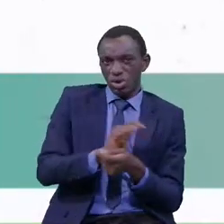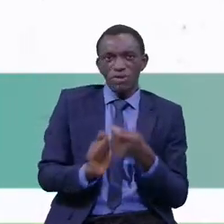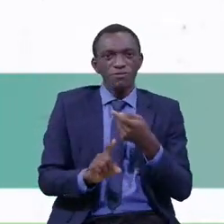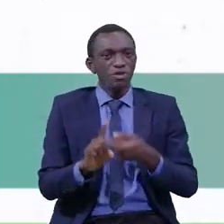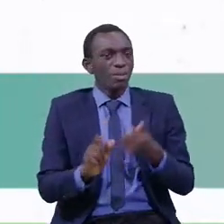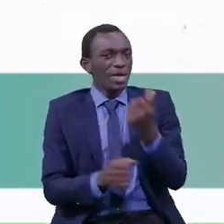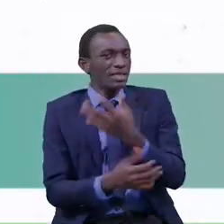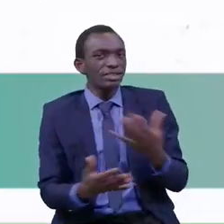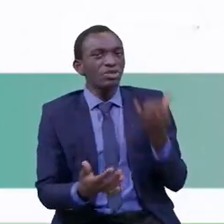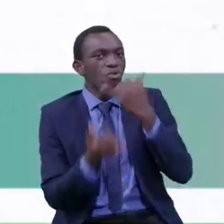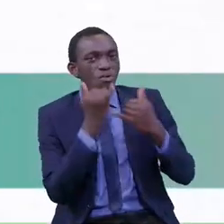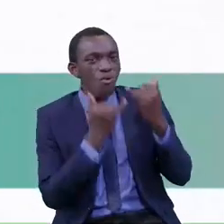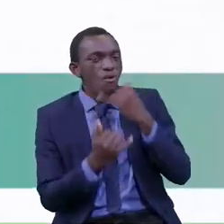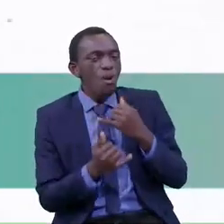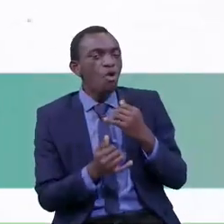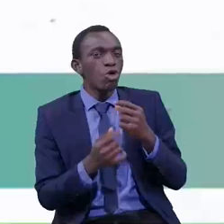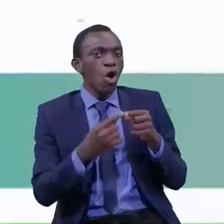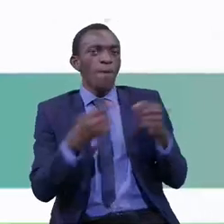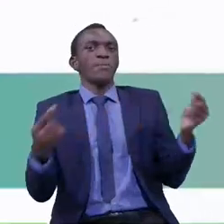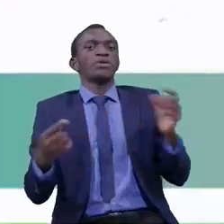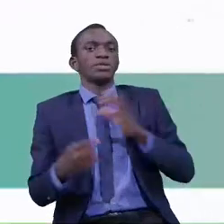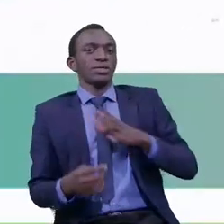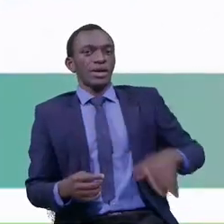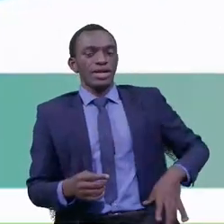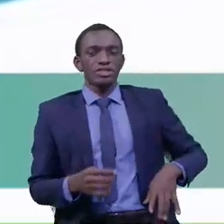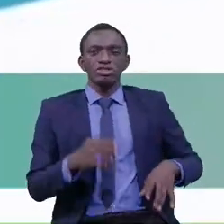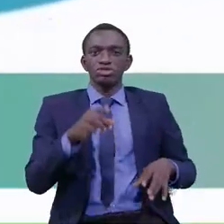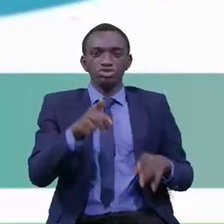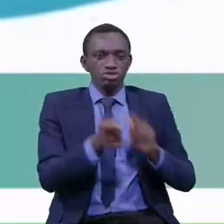contraire à Christ, et tu viens à lui en te repentant.